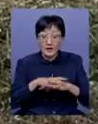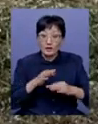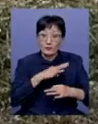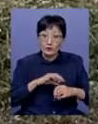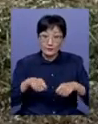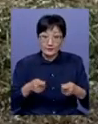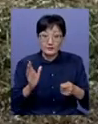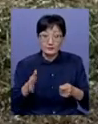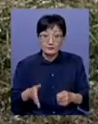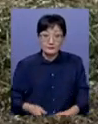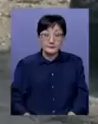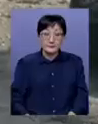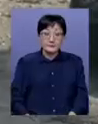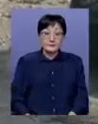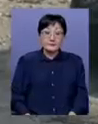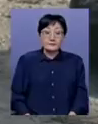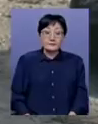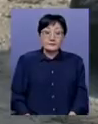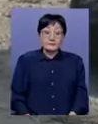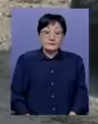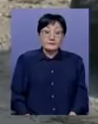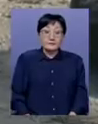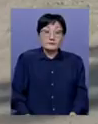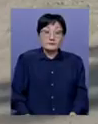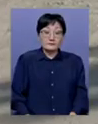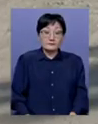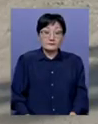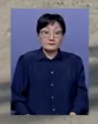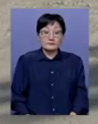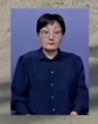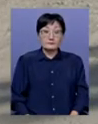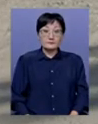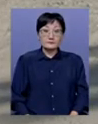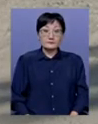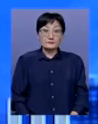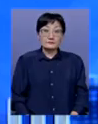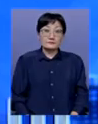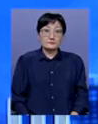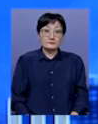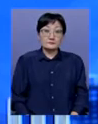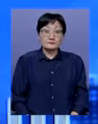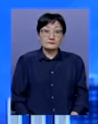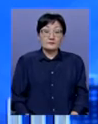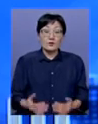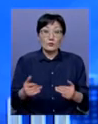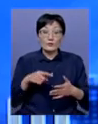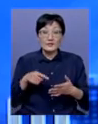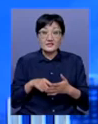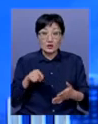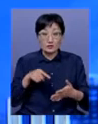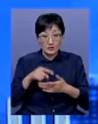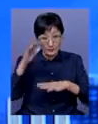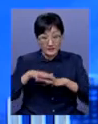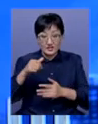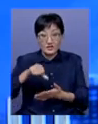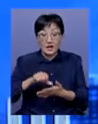игілігіне пайдалануға берілмек. Аяулым Көлжігіт, Арсен Сандыбаев, Алматы телеарнасы. Бұл мәселе қала әкімі